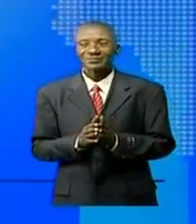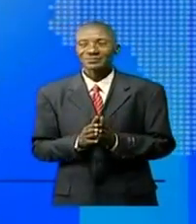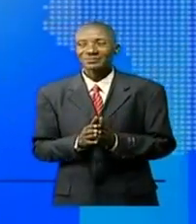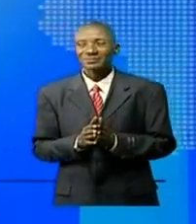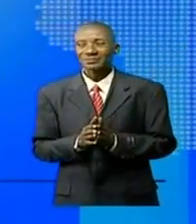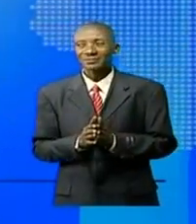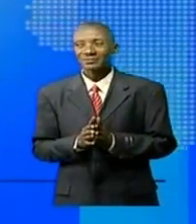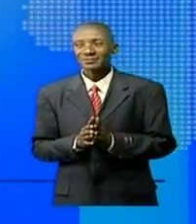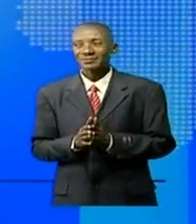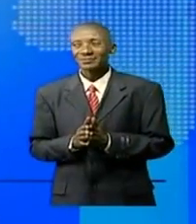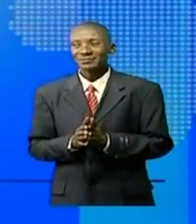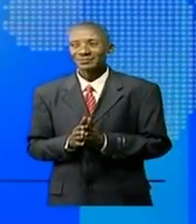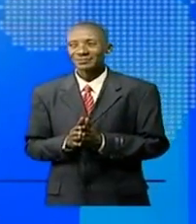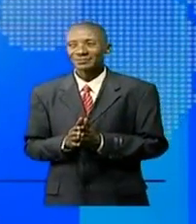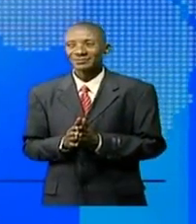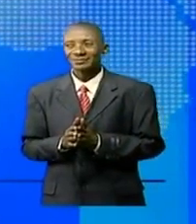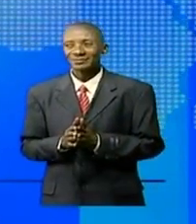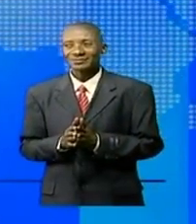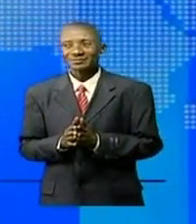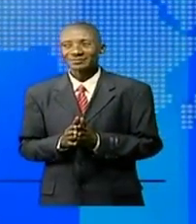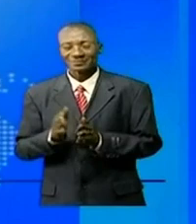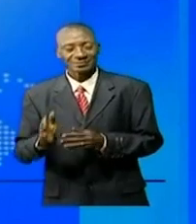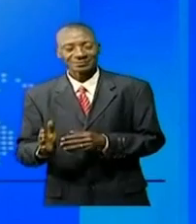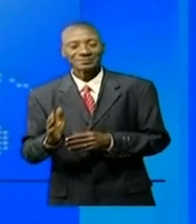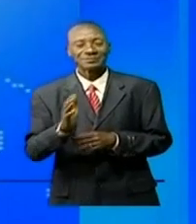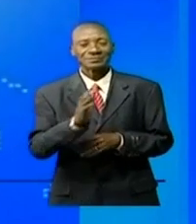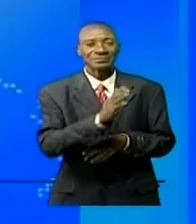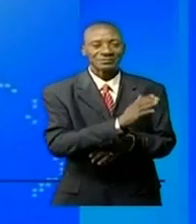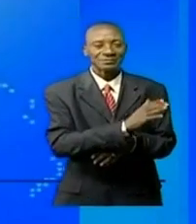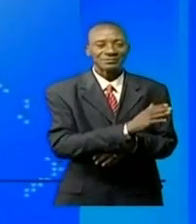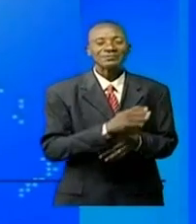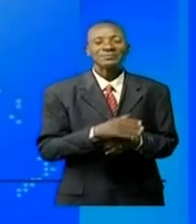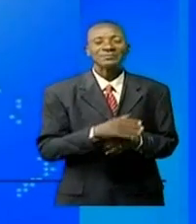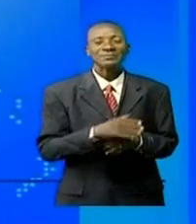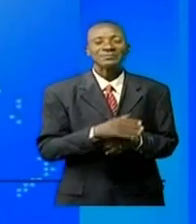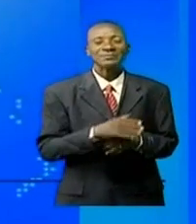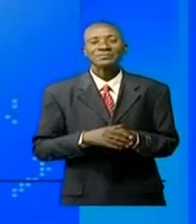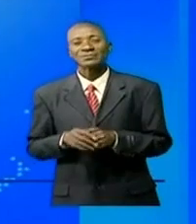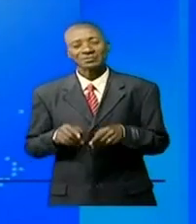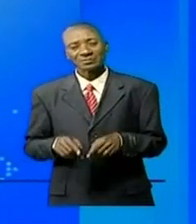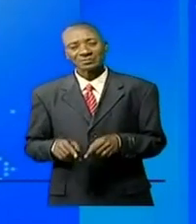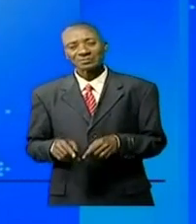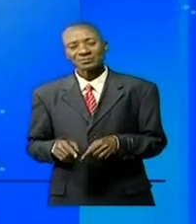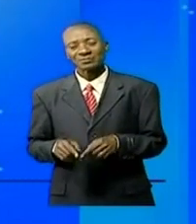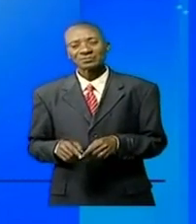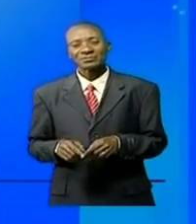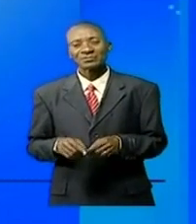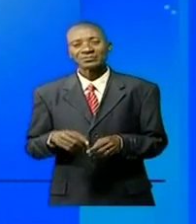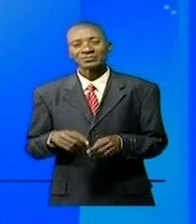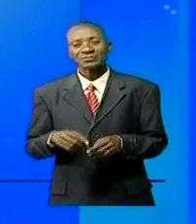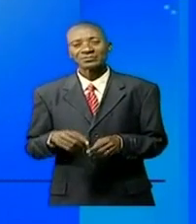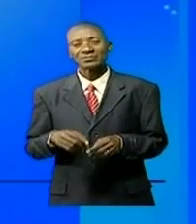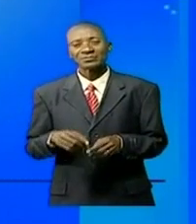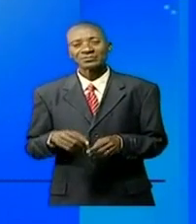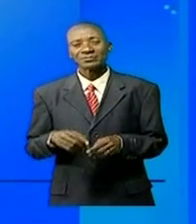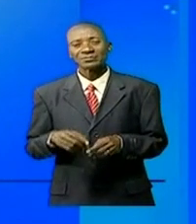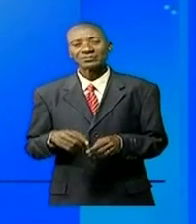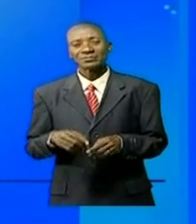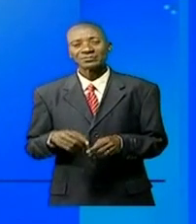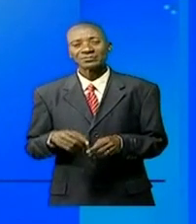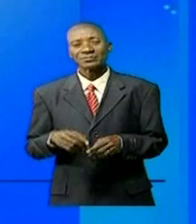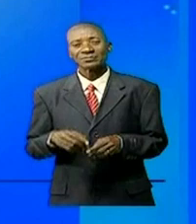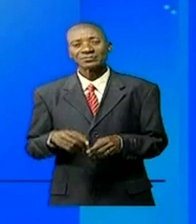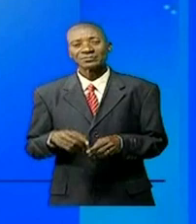Une conférence sur le développement intégral a été organisée ici à Kinshasa pour les jeunes. L'occasion était pour les organisateurs